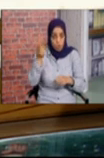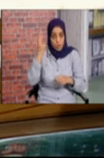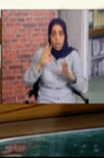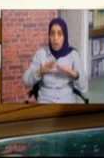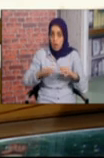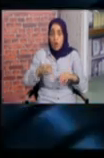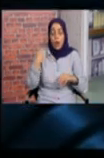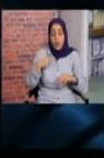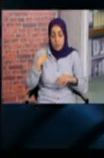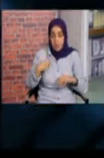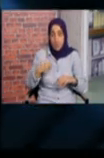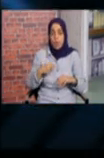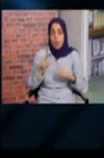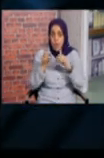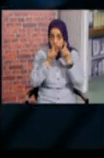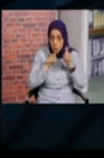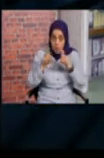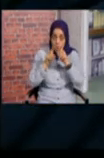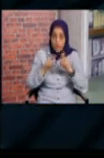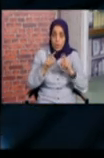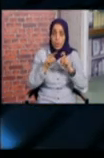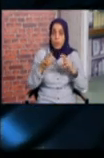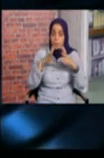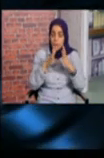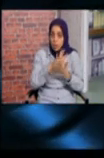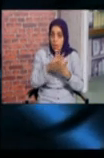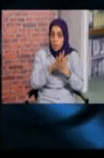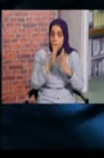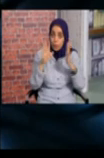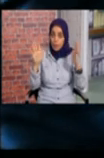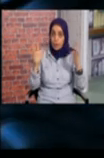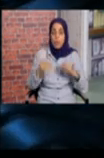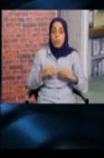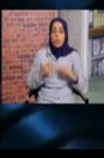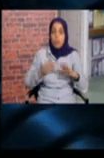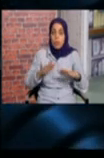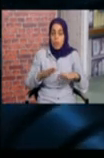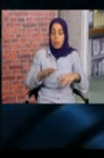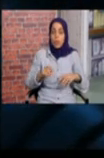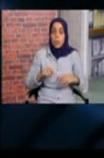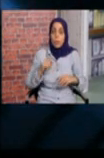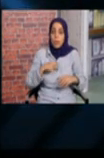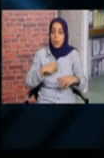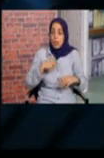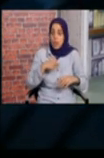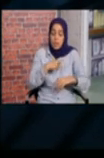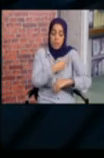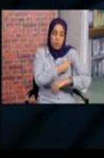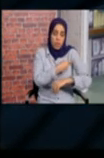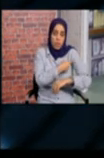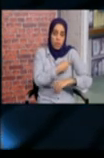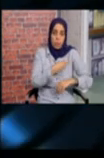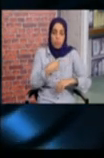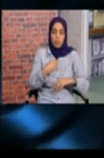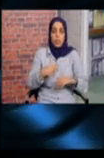لي احييكي على السؤال ده. احنا في معاناه كبيره اللي احنا بنسميها الوصمه اللي بتوصل مريض الادمان، في كتير